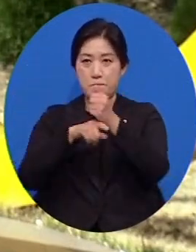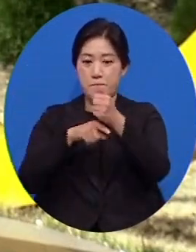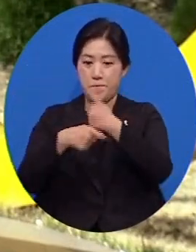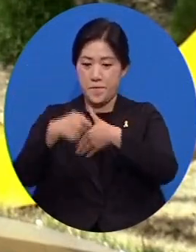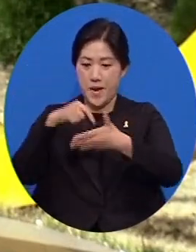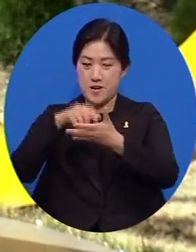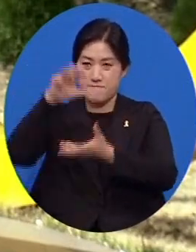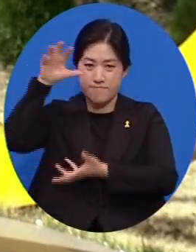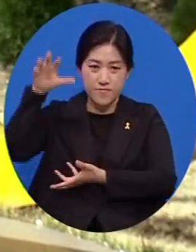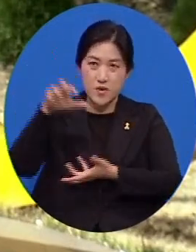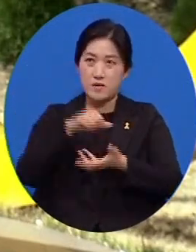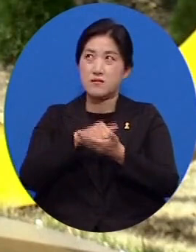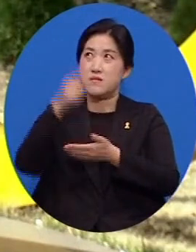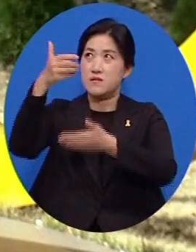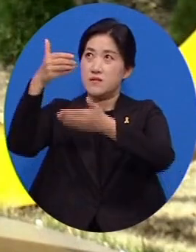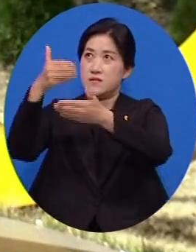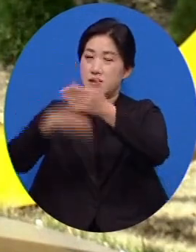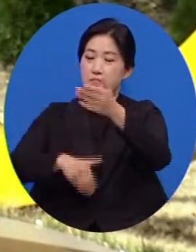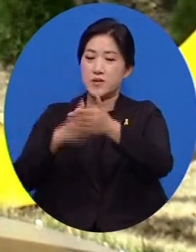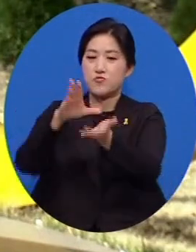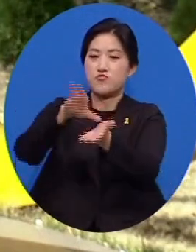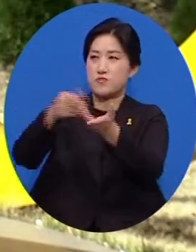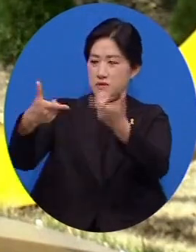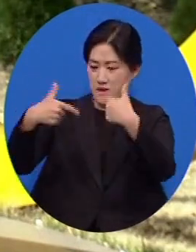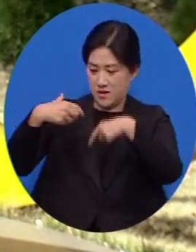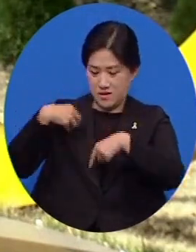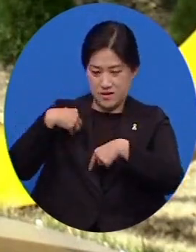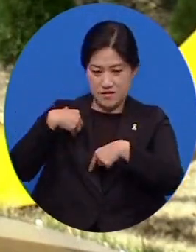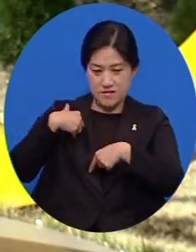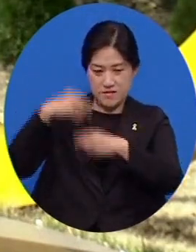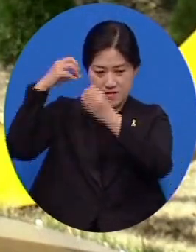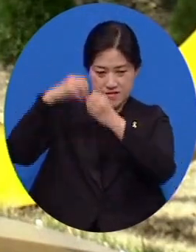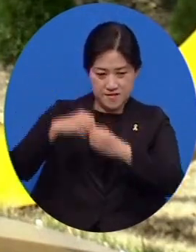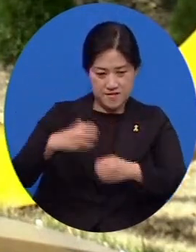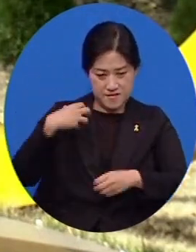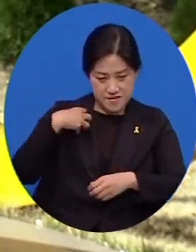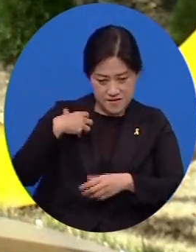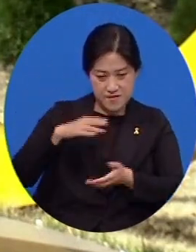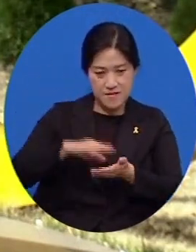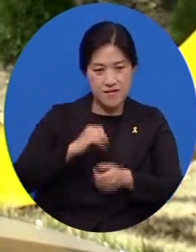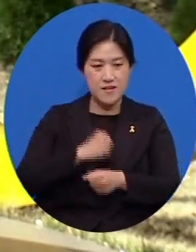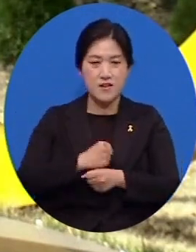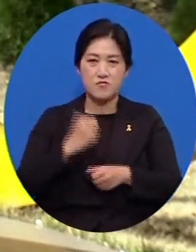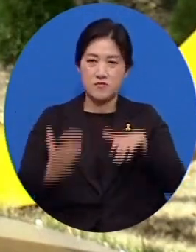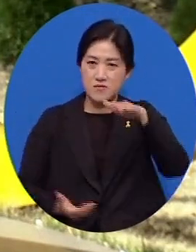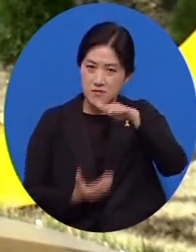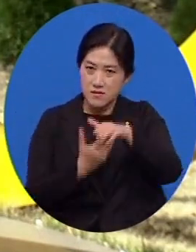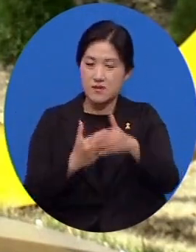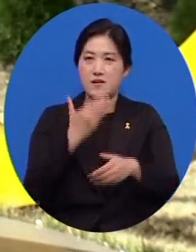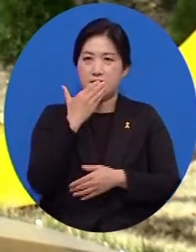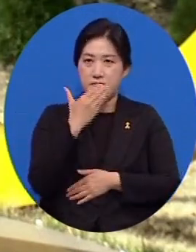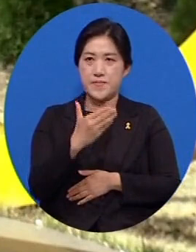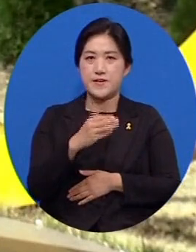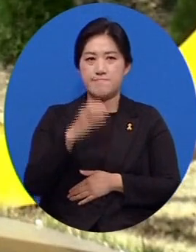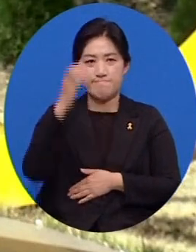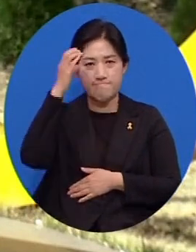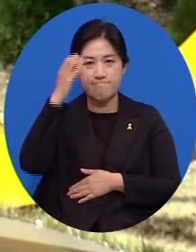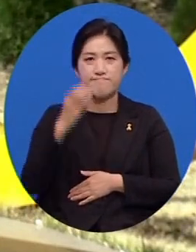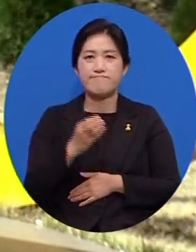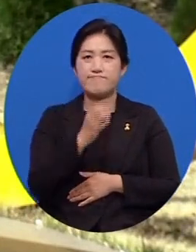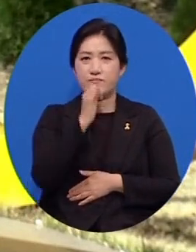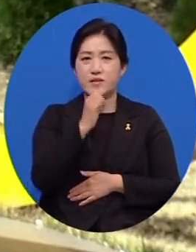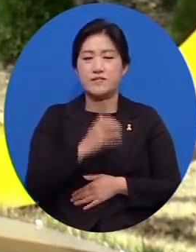여러분들이 남겨놓은 모든 일들을 이어가는 책임과 사명으로 우리들 속에 이루어질 것을 기대해 마지